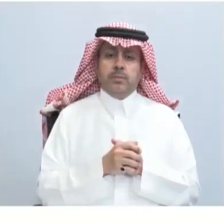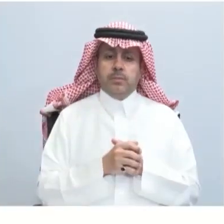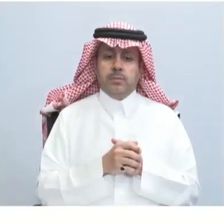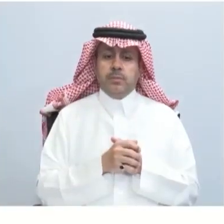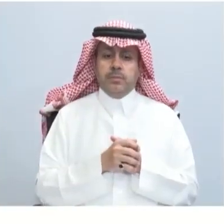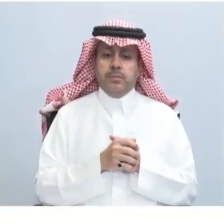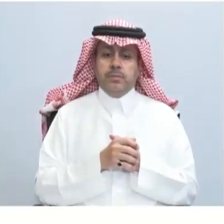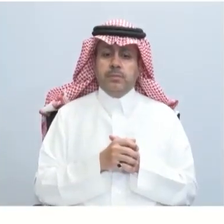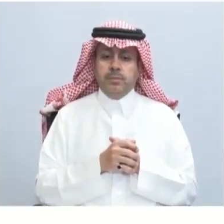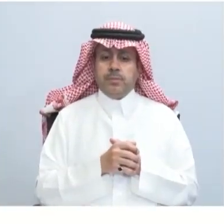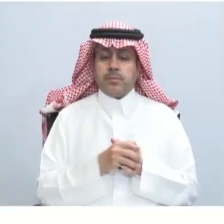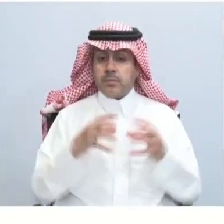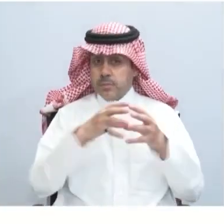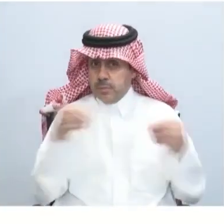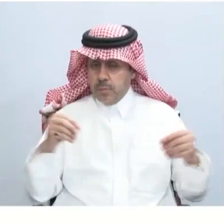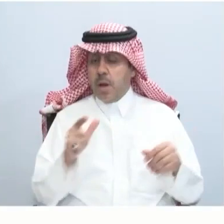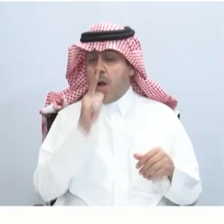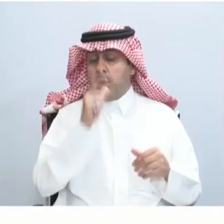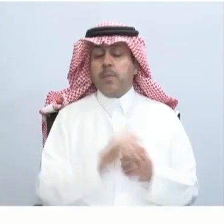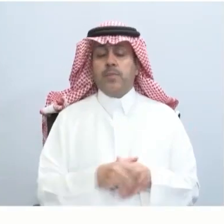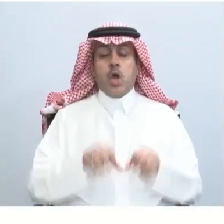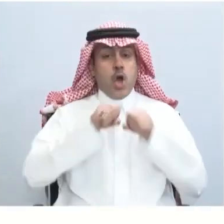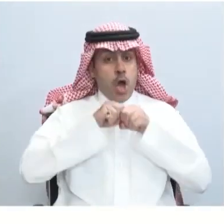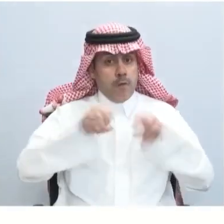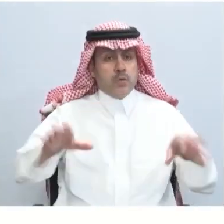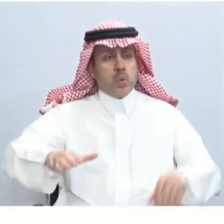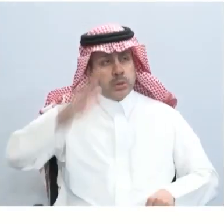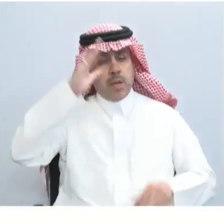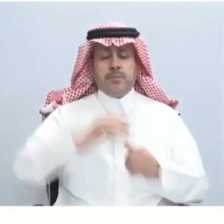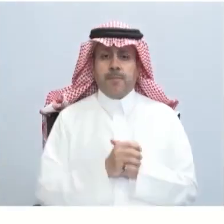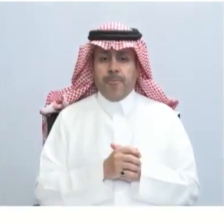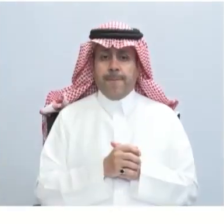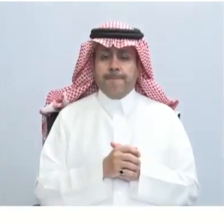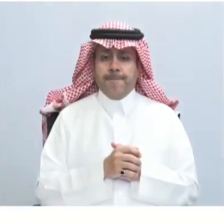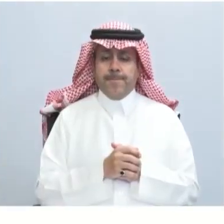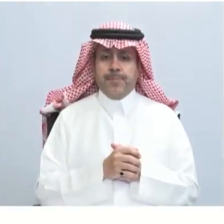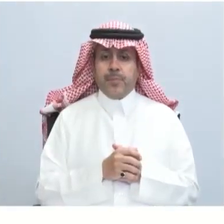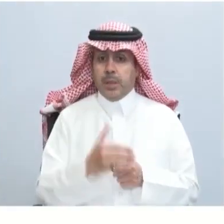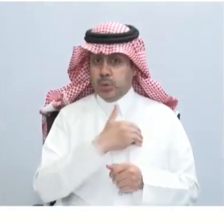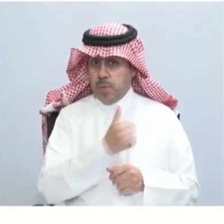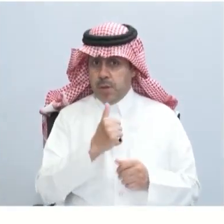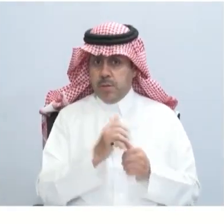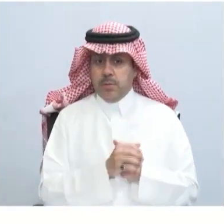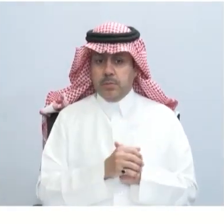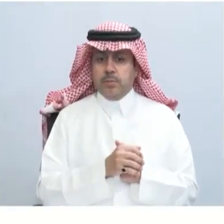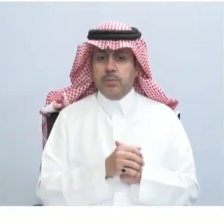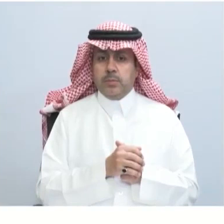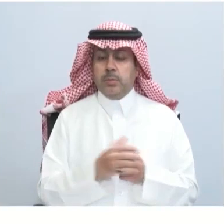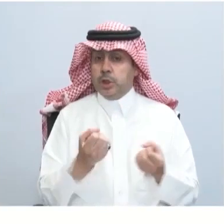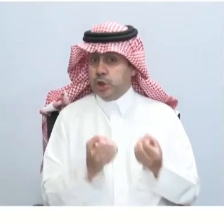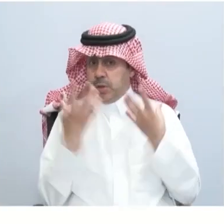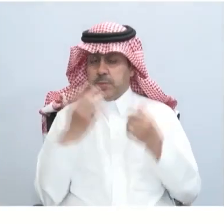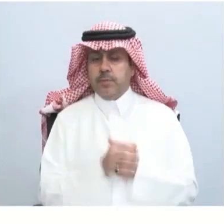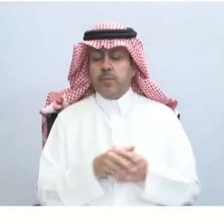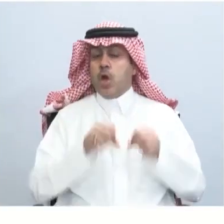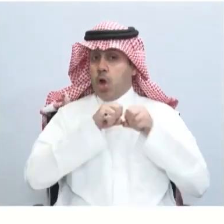معنى قوله عليه الصلاه والسلام افشوا السلامه بينكم ما معنى افشوا ان تريد ان تكون مؤمنا تريد ان تكون من اهل الجنه